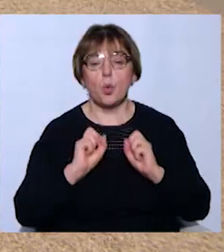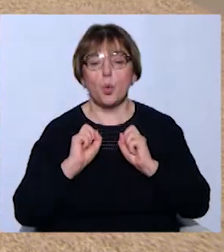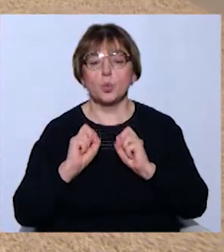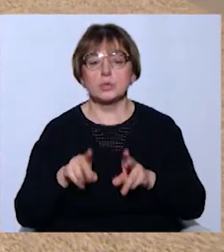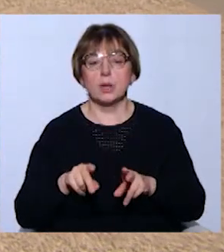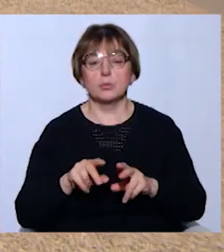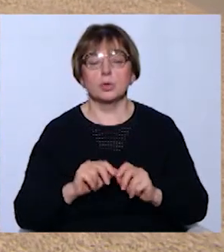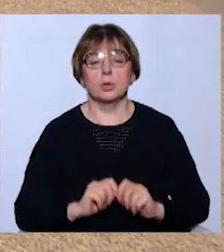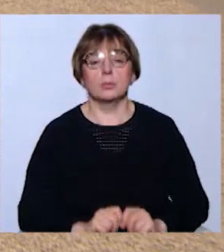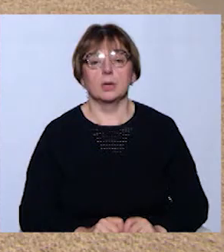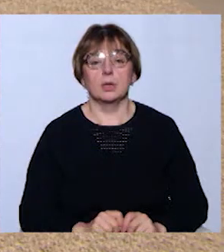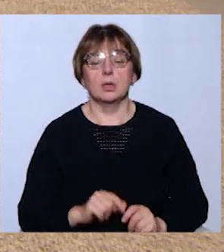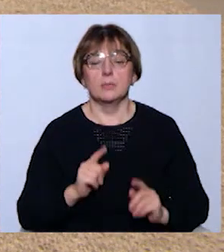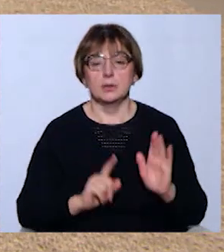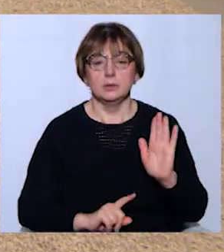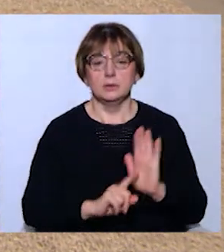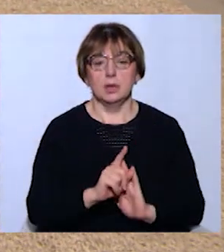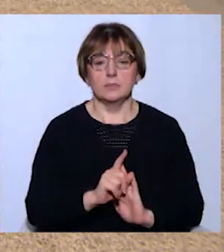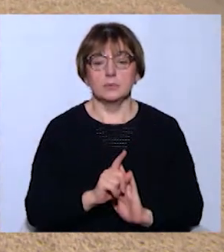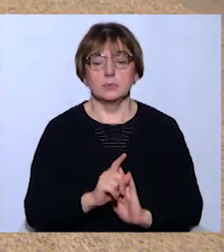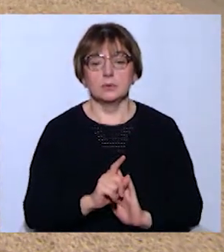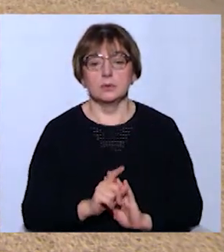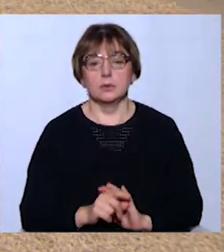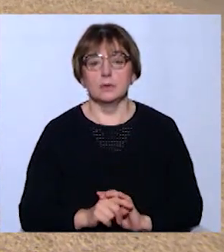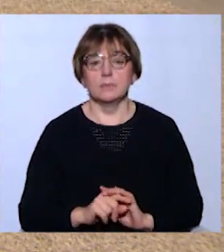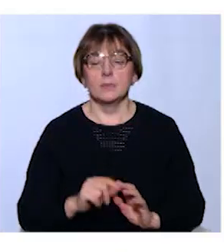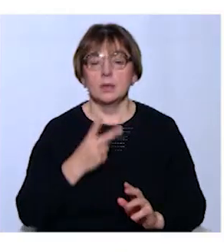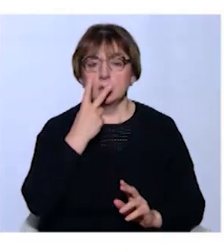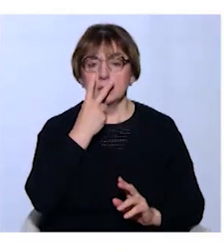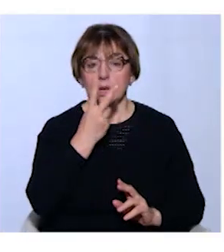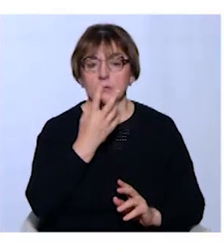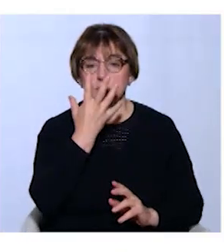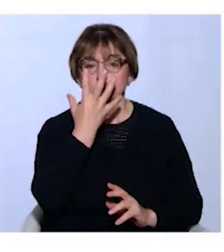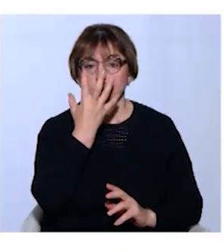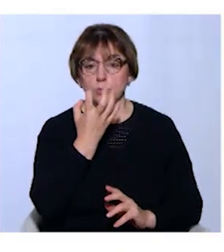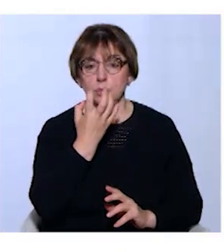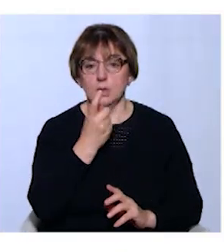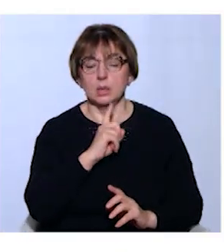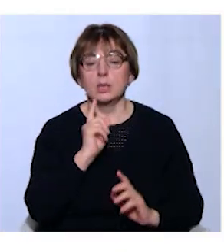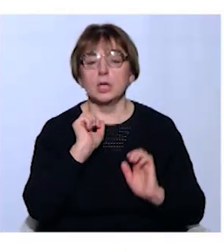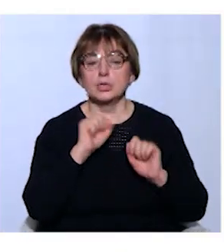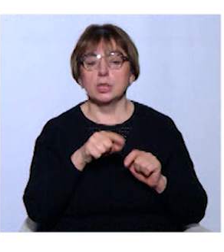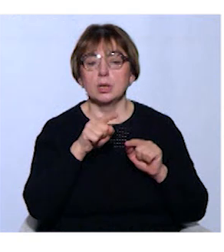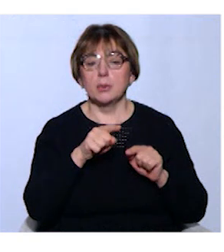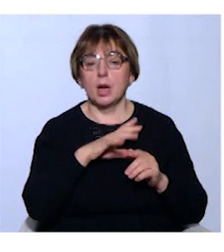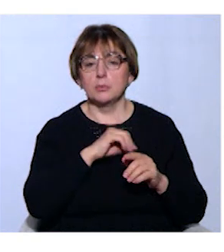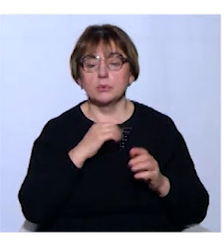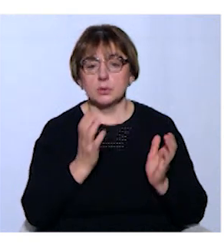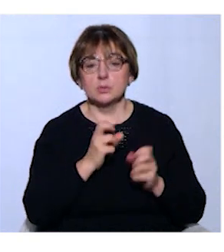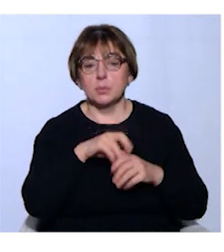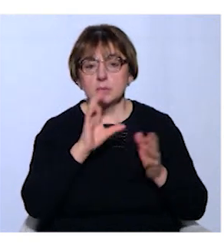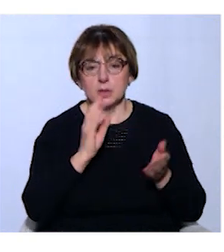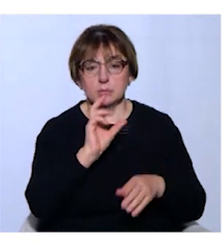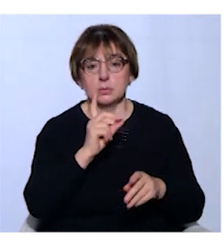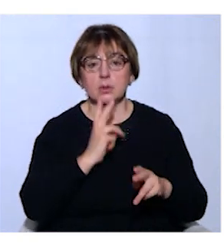უსაფრთხოება. მას დავიწყოთ. დააკვირდი სურათს, რა შეიძლება იყოს ამ კასრებში, რომელსაც შენ